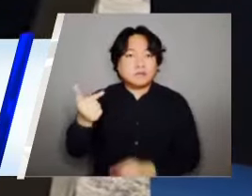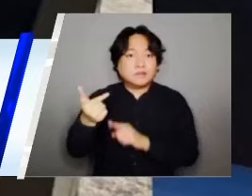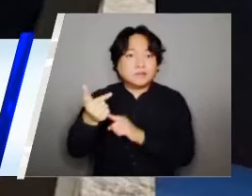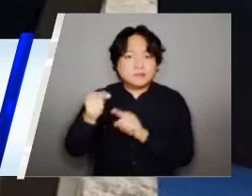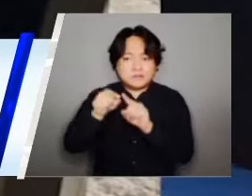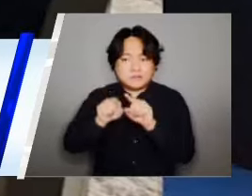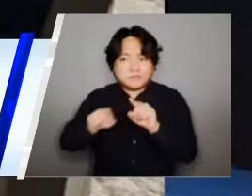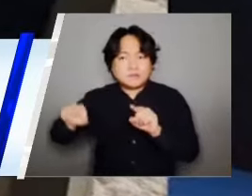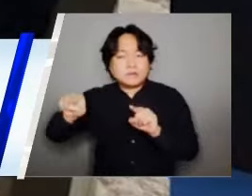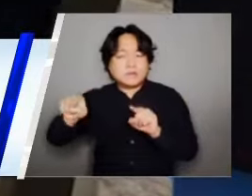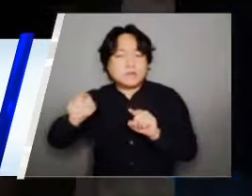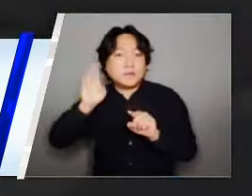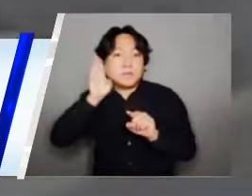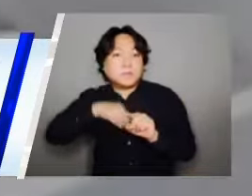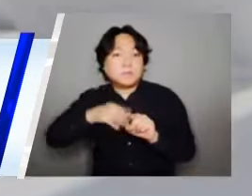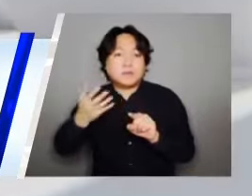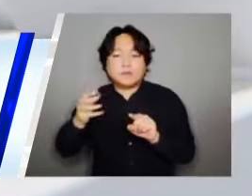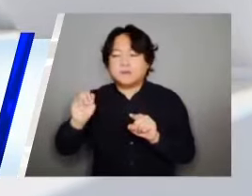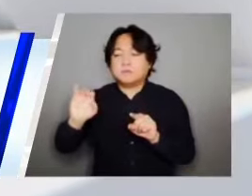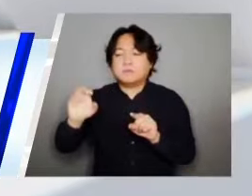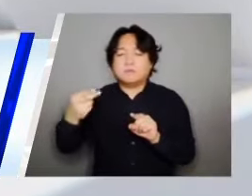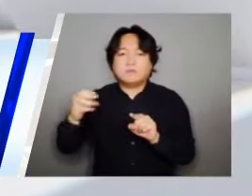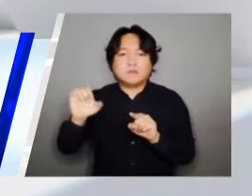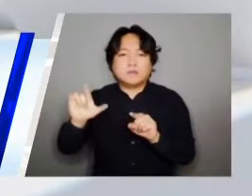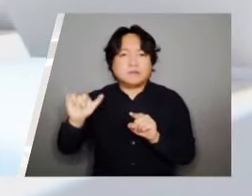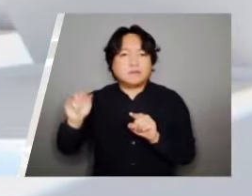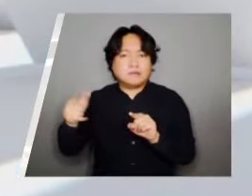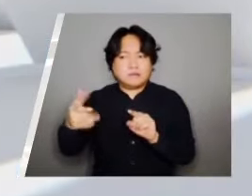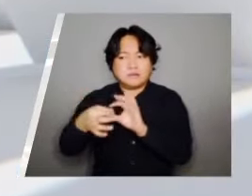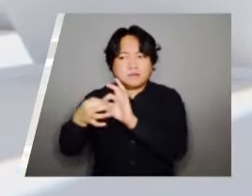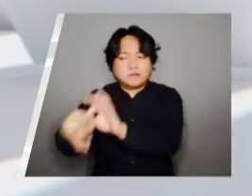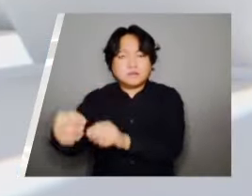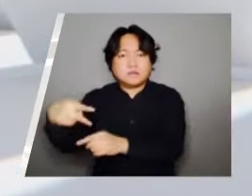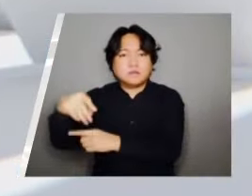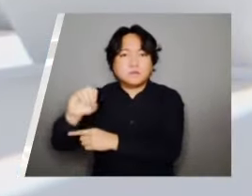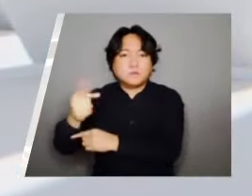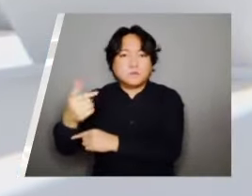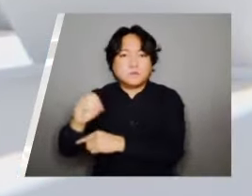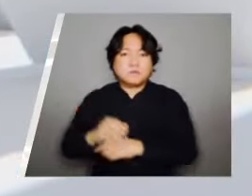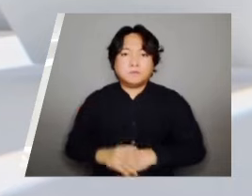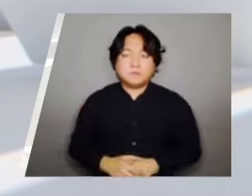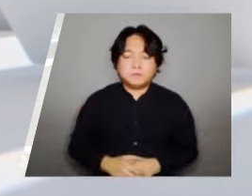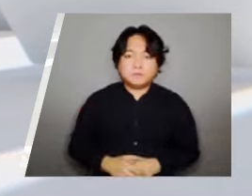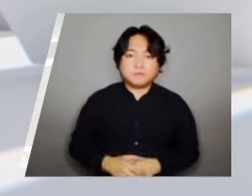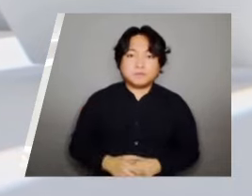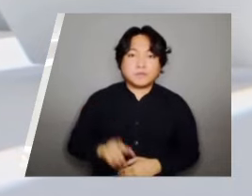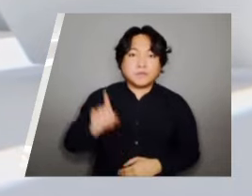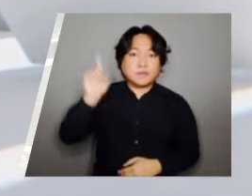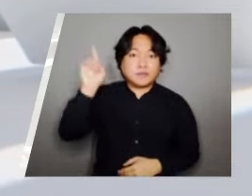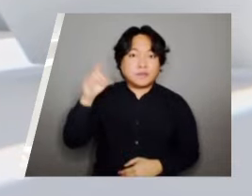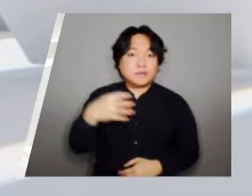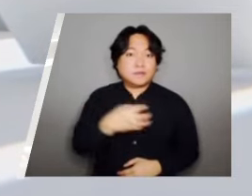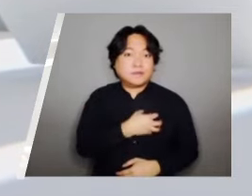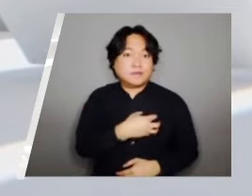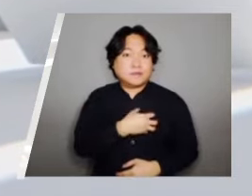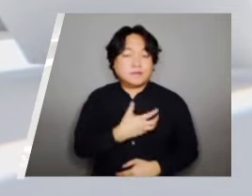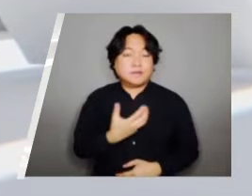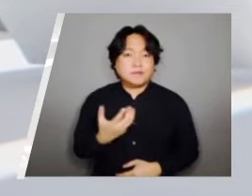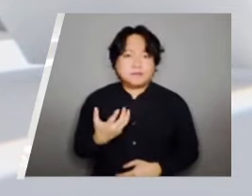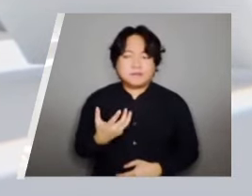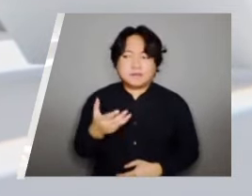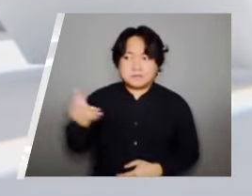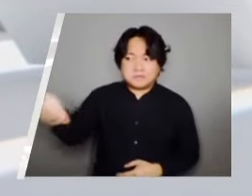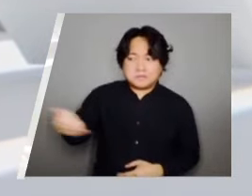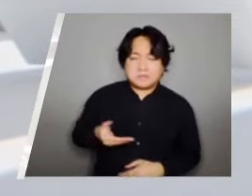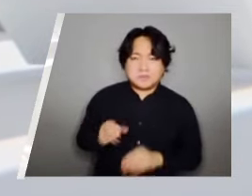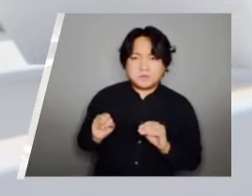idinadawit ngayon sa Pogo hindi ibato sa pagdinig si acorda Pero nang kuhanan ng pahayag ang sagot lang niya